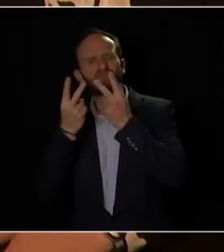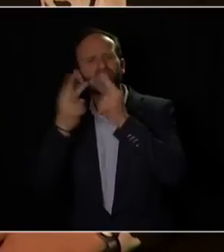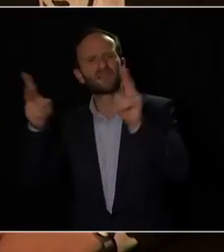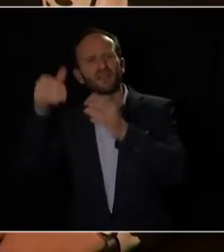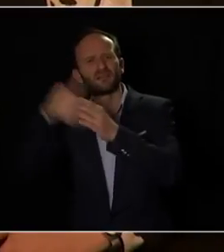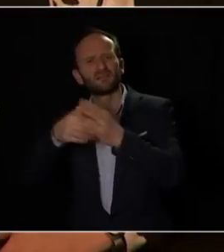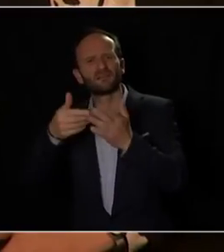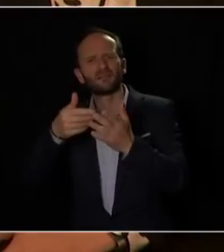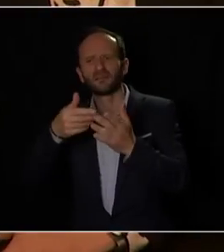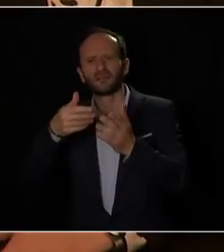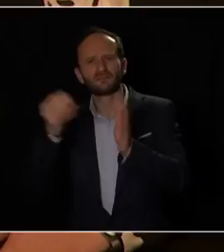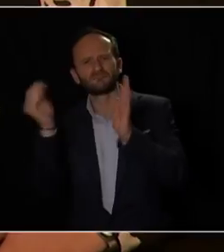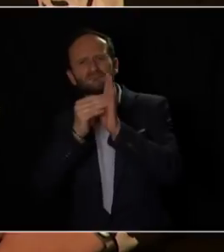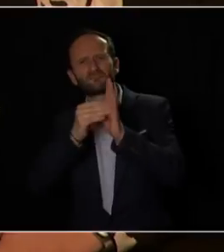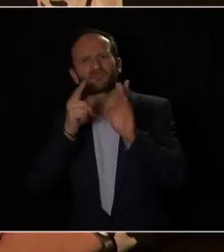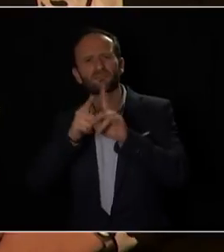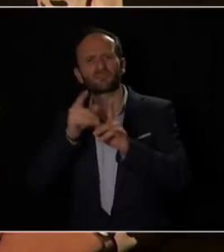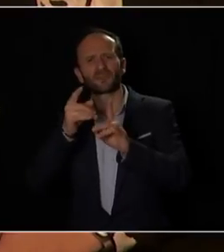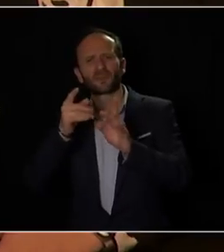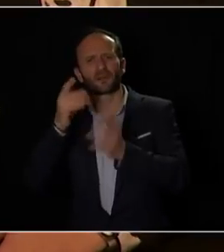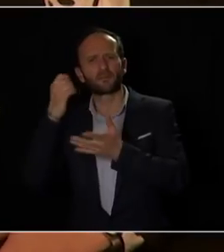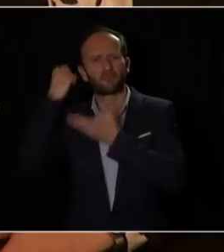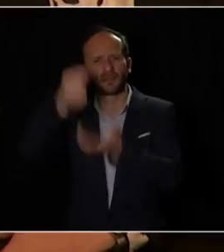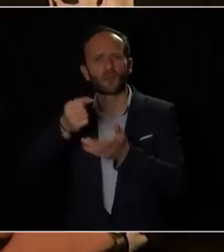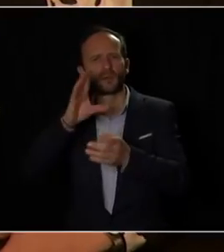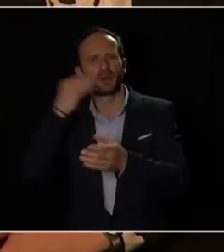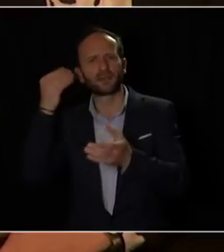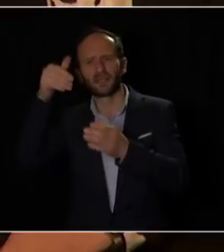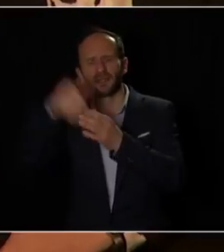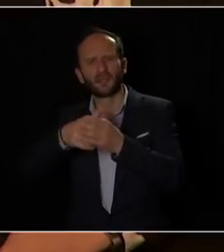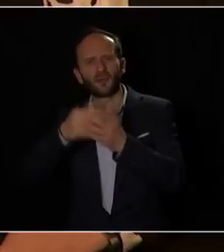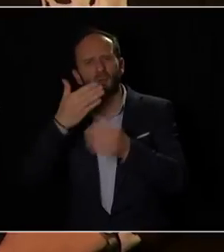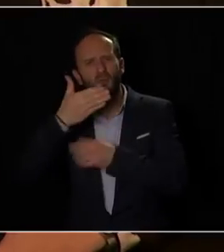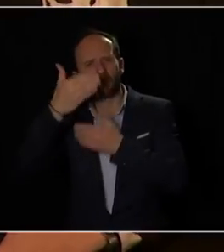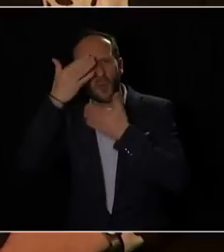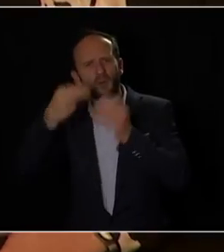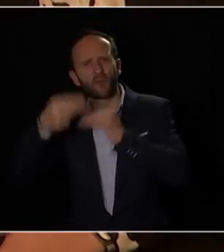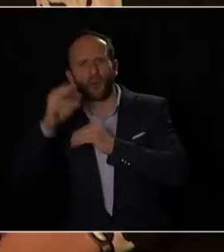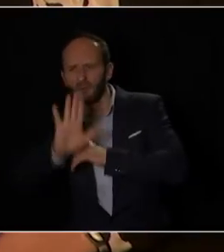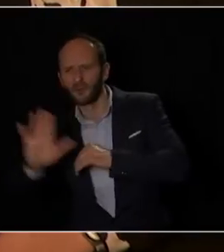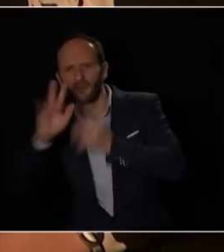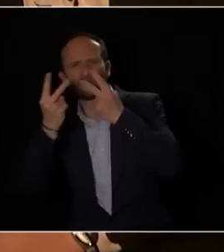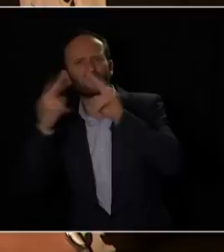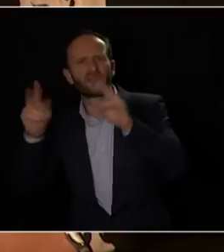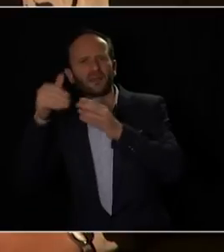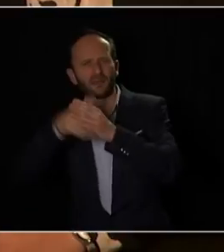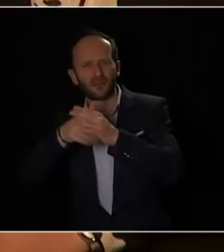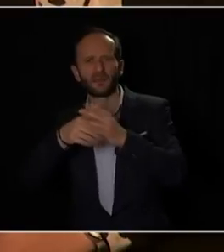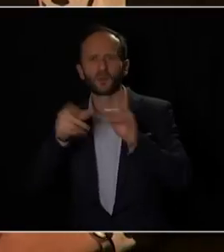patrimoine mondial de l'humanité du centre historique de la ville de Chefchaouen pour construire avec son maire, que nous avons